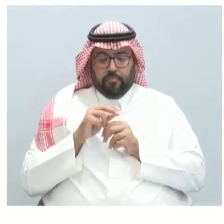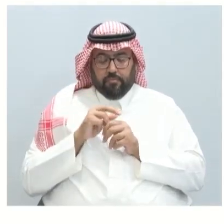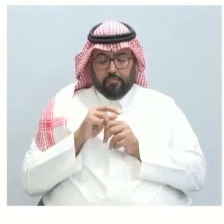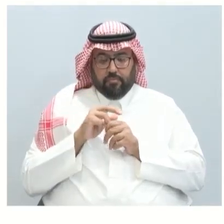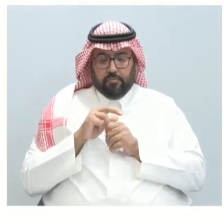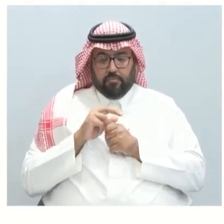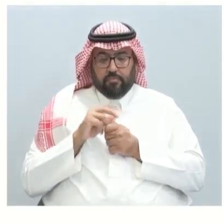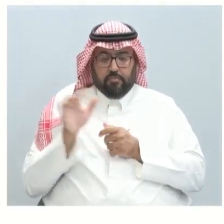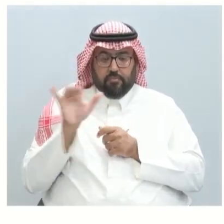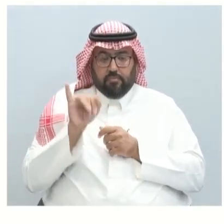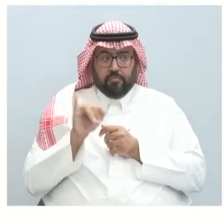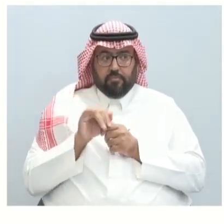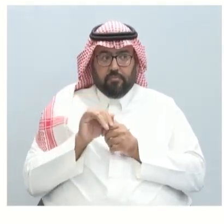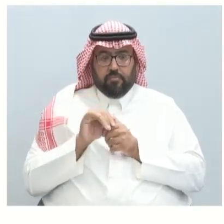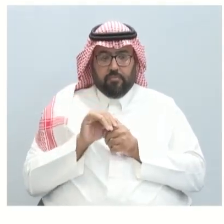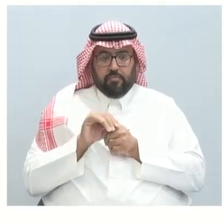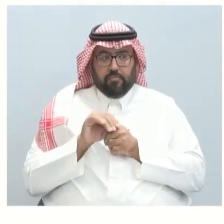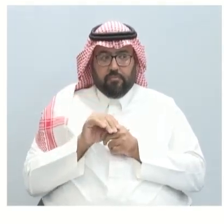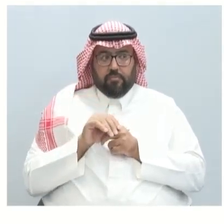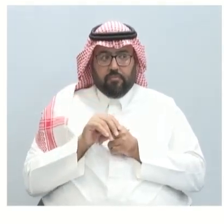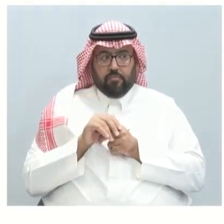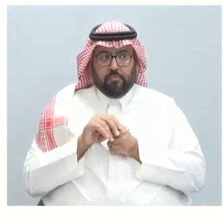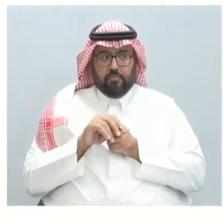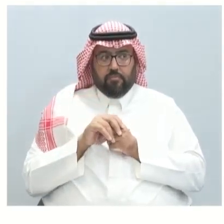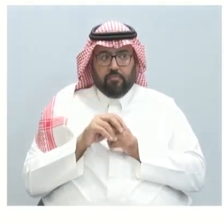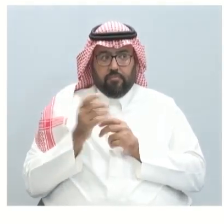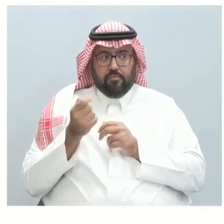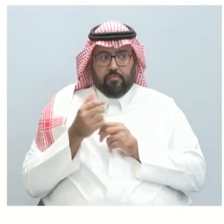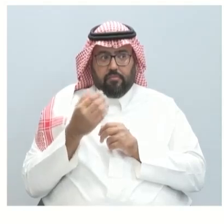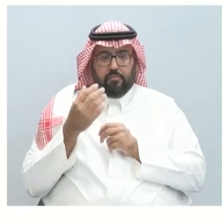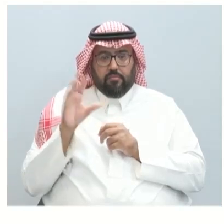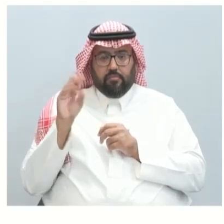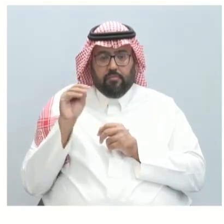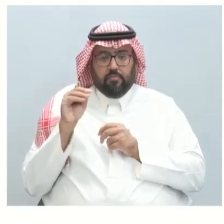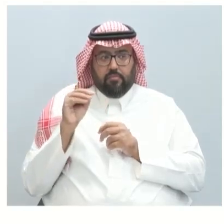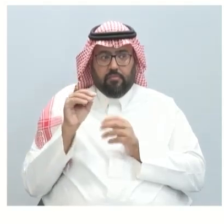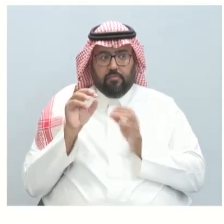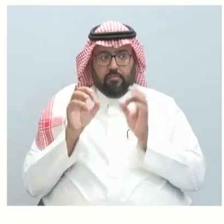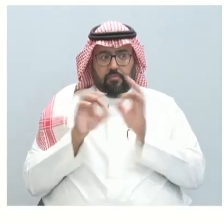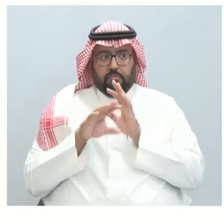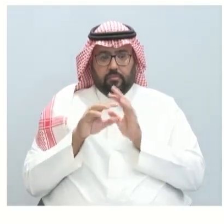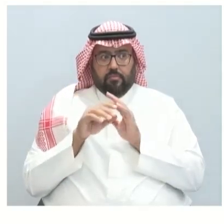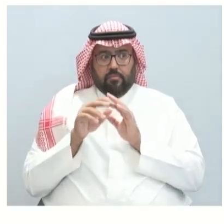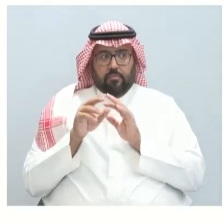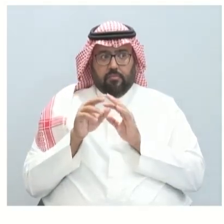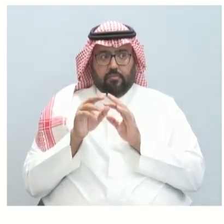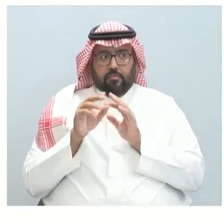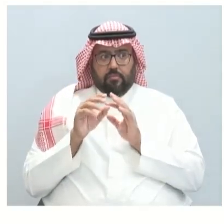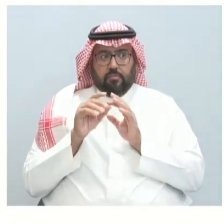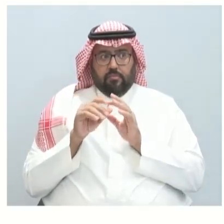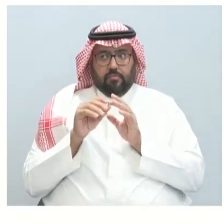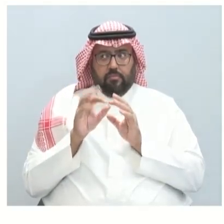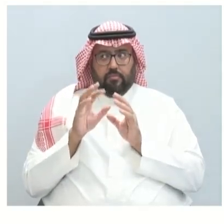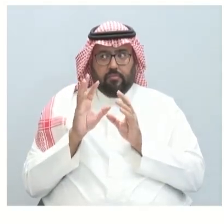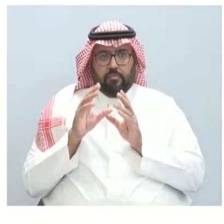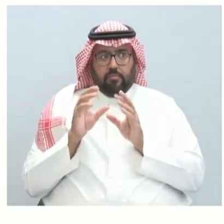سم الان الفقره ها وهنا لدينا نصف القطر يساوي خمسه متر اذا ابنائي